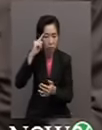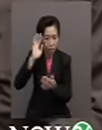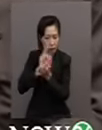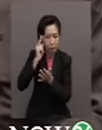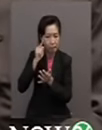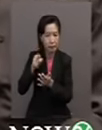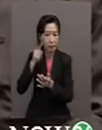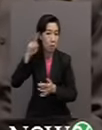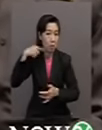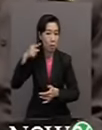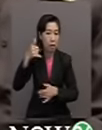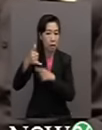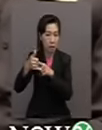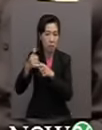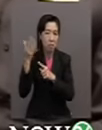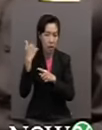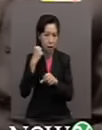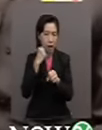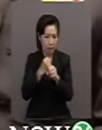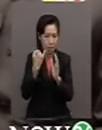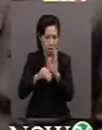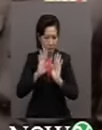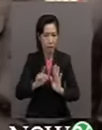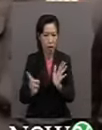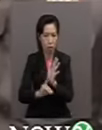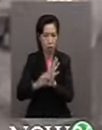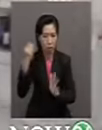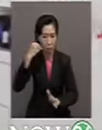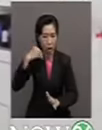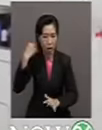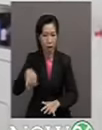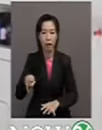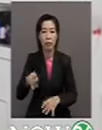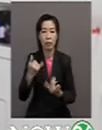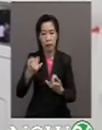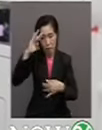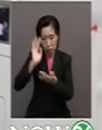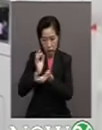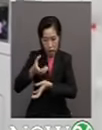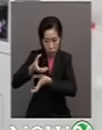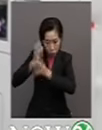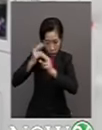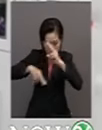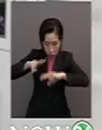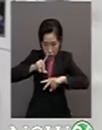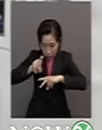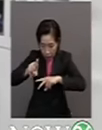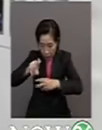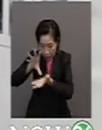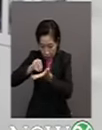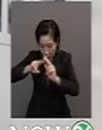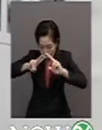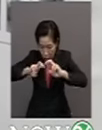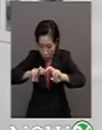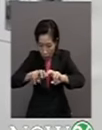างสาวลุงรัตน์คนนี้น่าจะเคยก่อเหตุแบบนี้มาหลายครั้งครับเจ้าที่เองก็กำลังตรวจสอบอยู่แล้วก็สอบปากคำเพื่อขยายผลนะฮะ